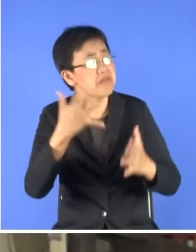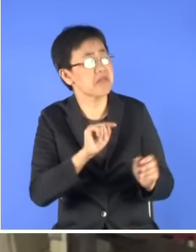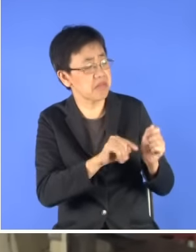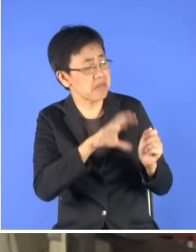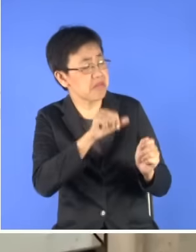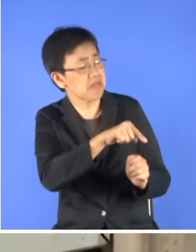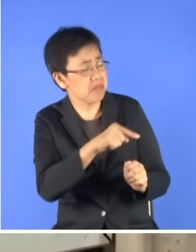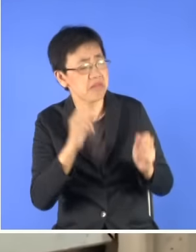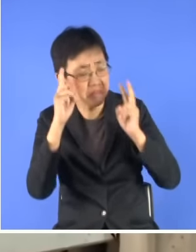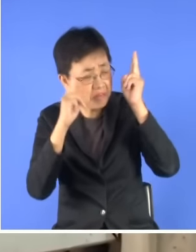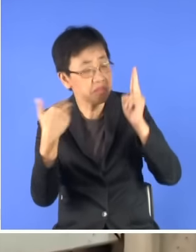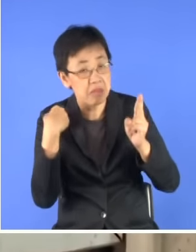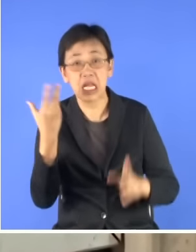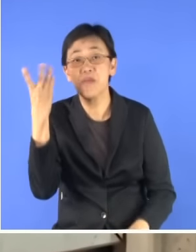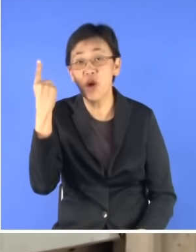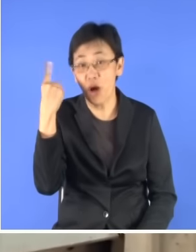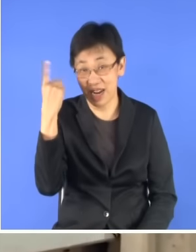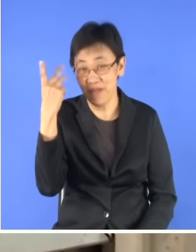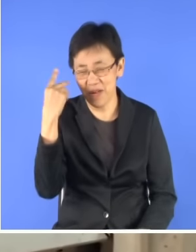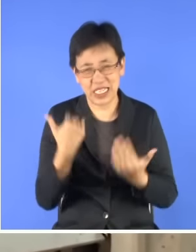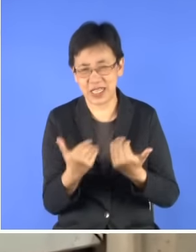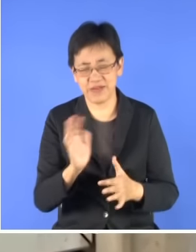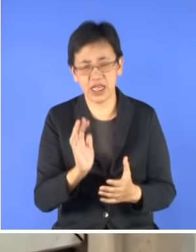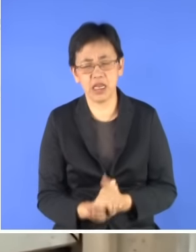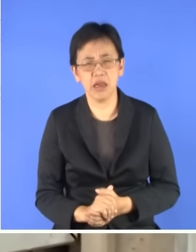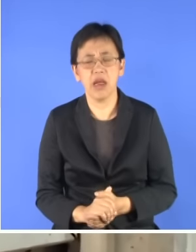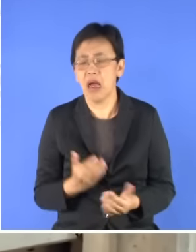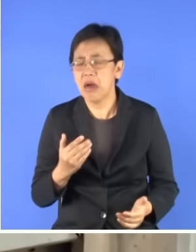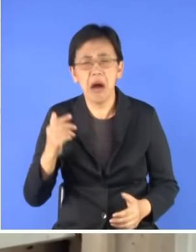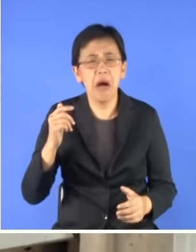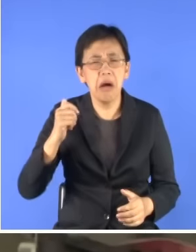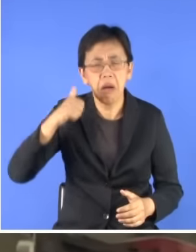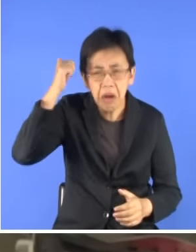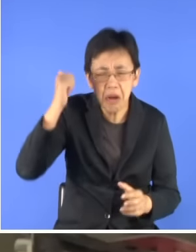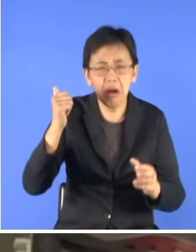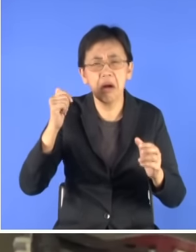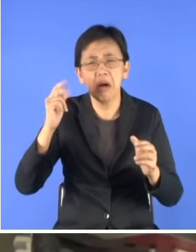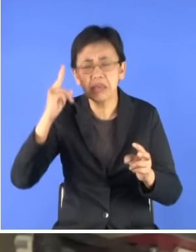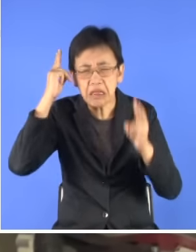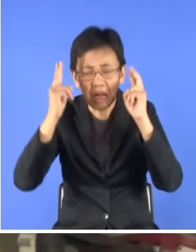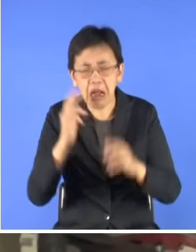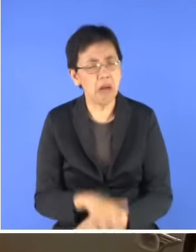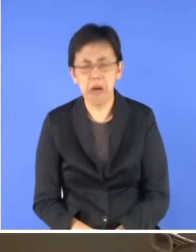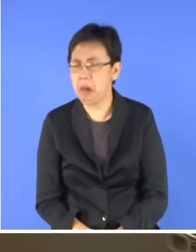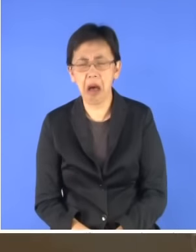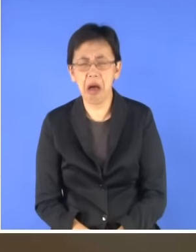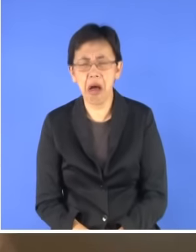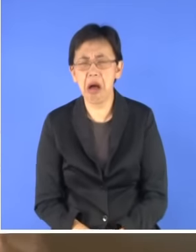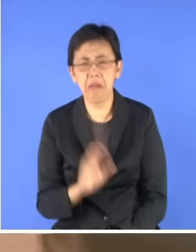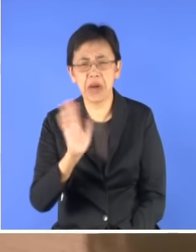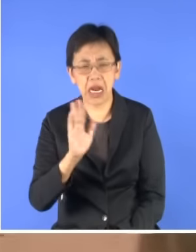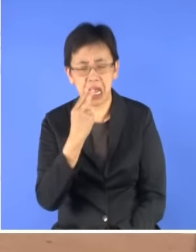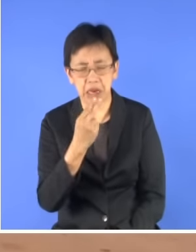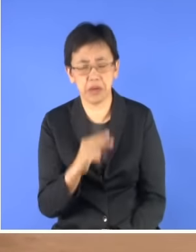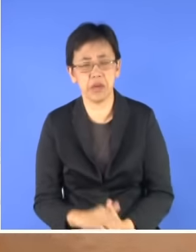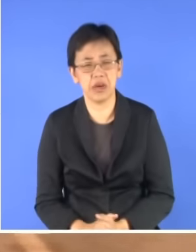มเยอะแยะเลยอันนี้สมัยก่อนนะบอกจะตัดได้ยังไงก็ไปที่ร้านแล้วเขาไม่ตัดให้ดูจากป้ายเนี่ย